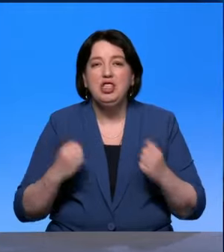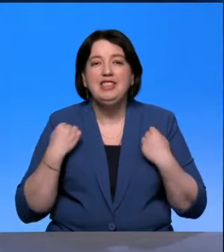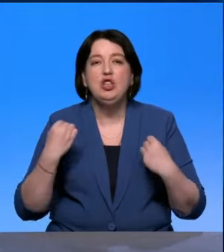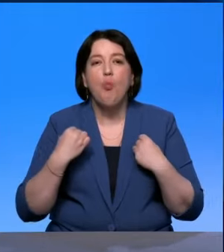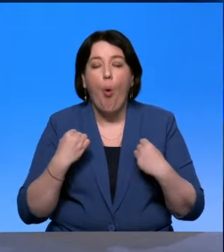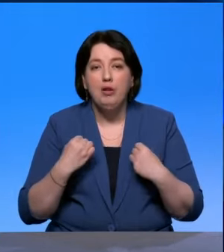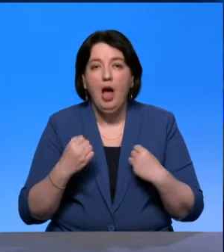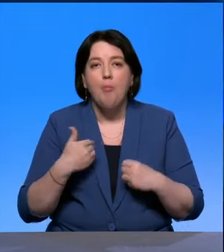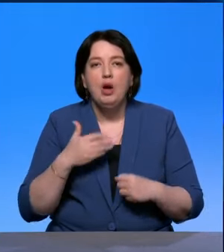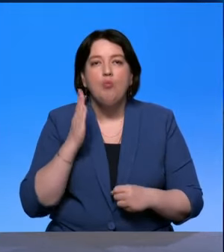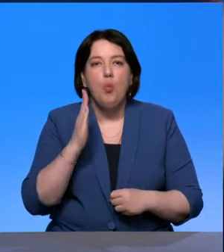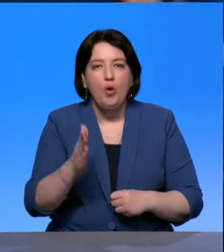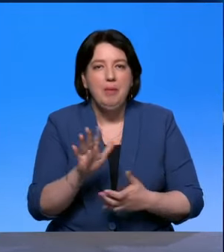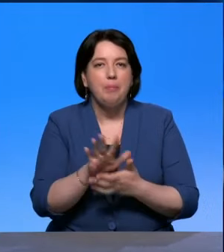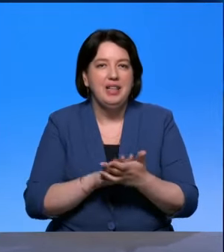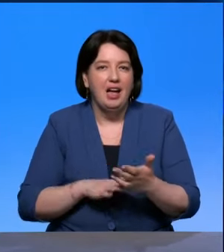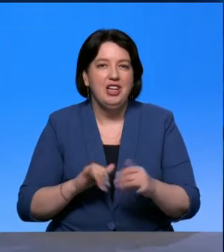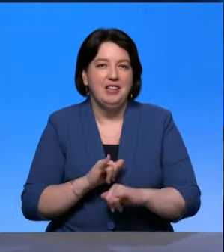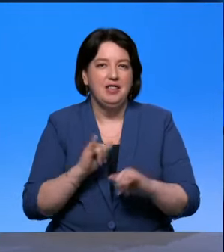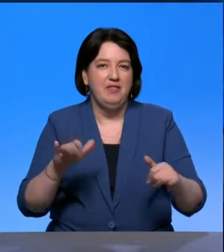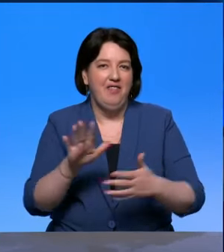Мы будем это делать дальше, конечно.